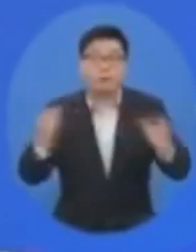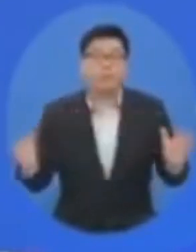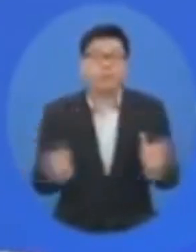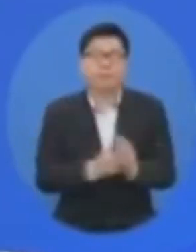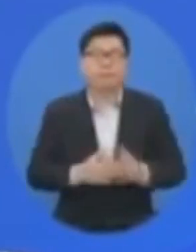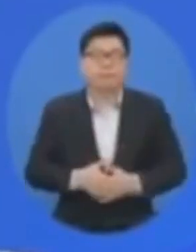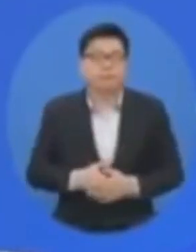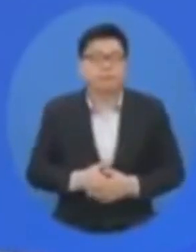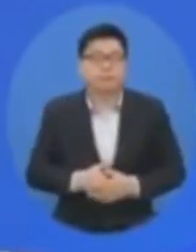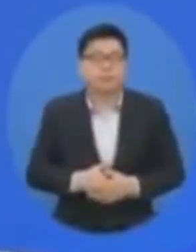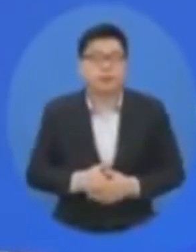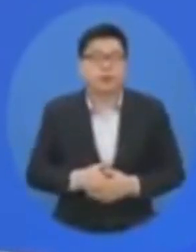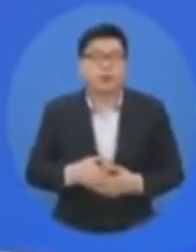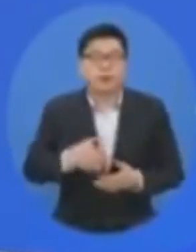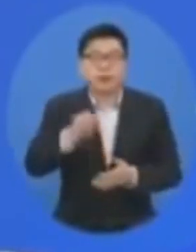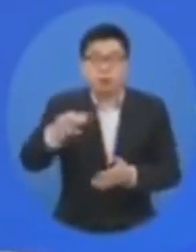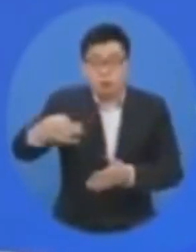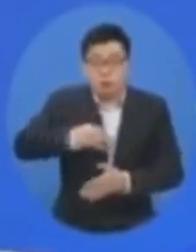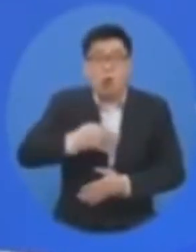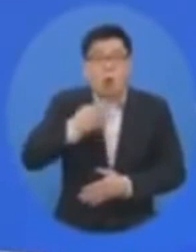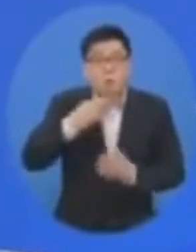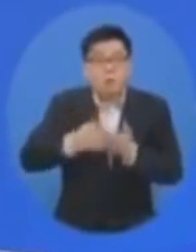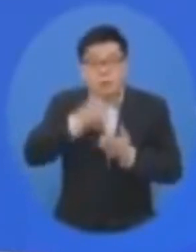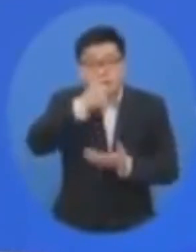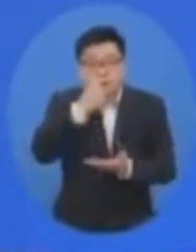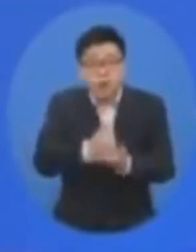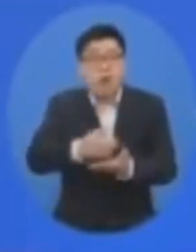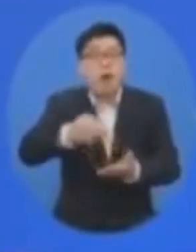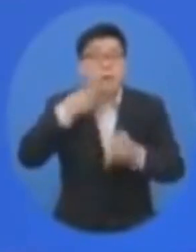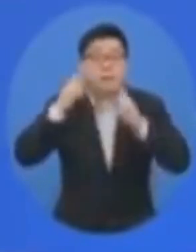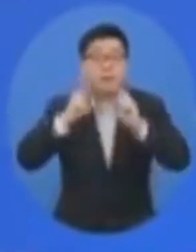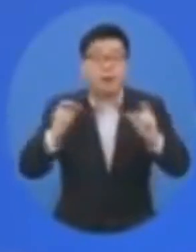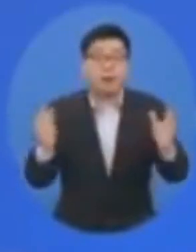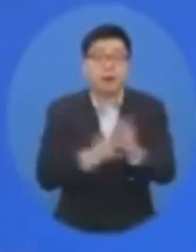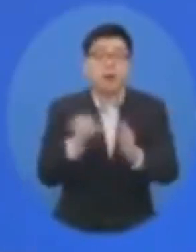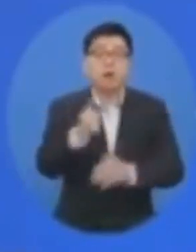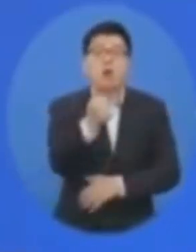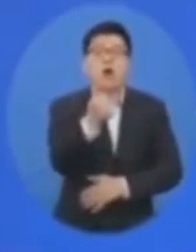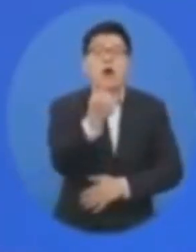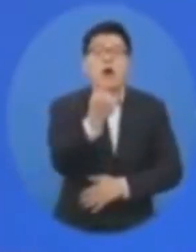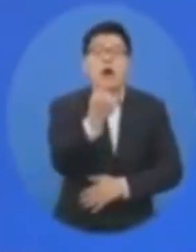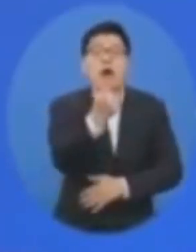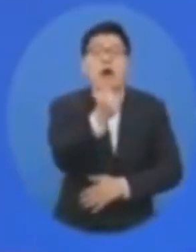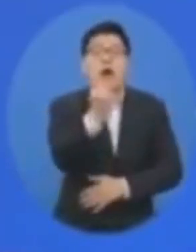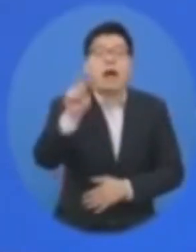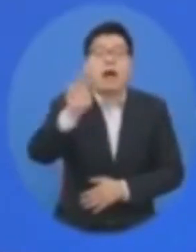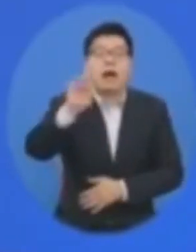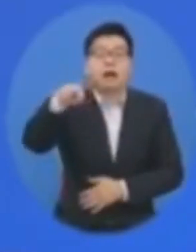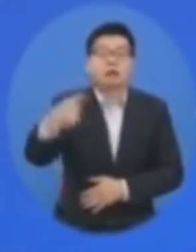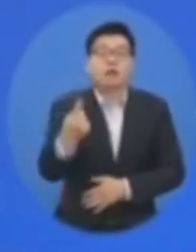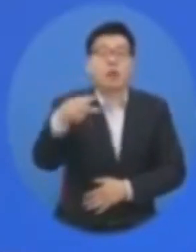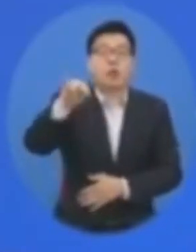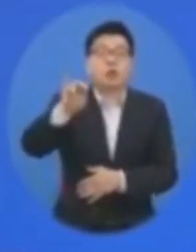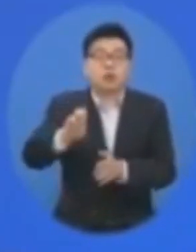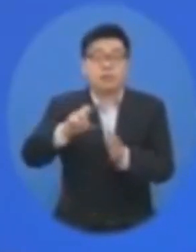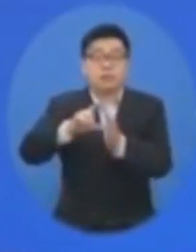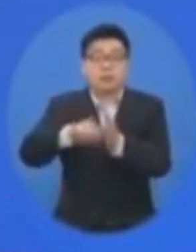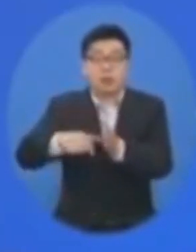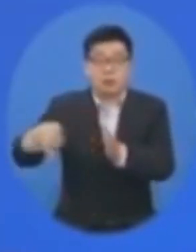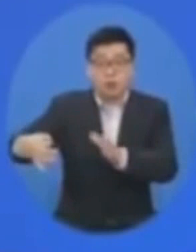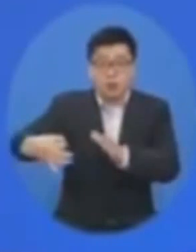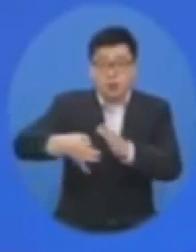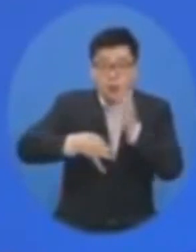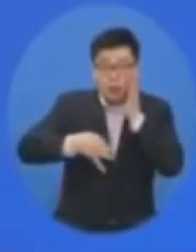떼먹었다. 그래가지고 무죄가 된 것인데 또 그 과정에서 항소심에서 돈 전달했다는 사람이